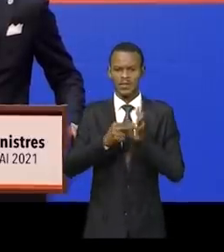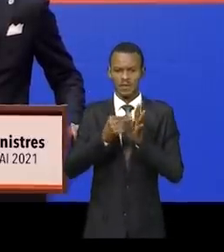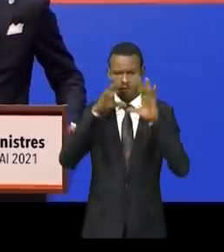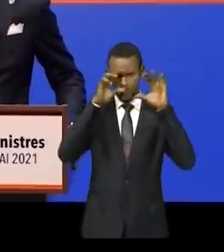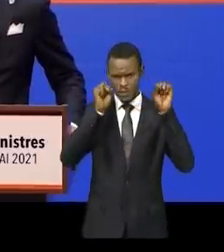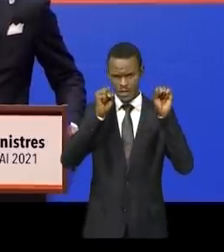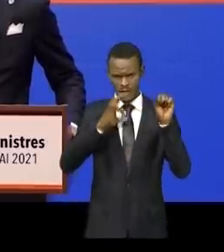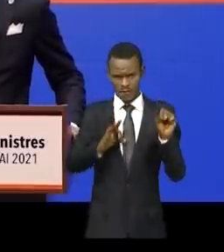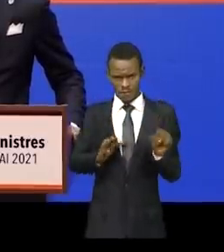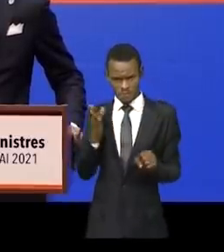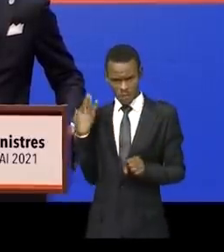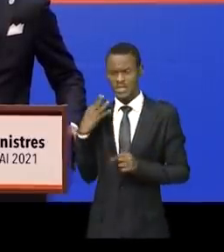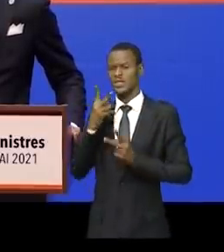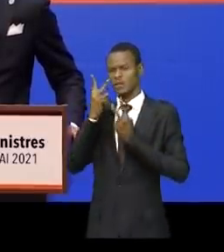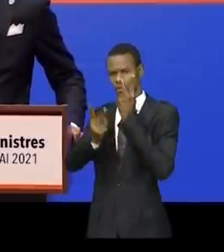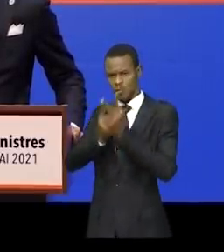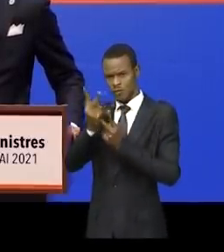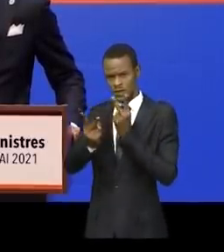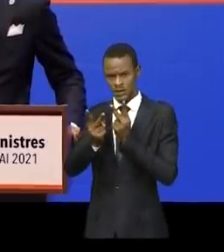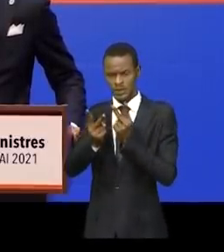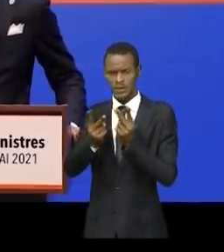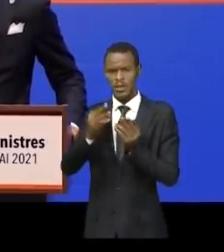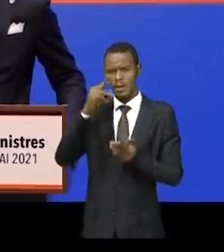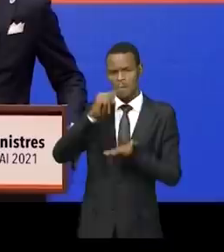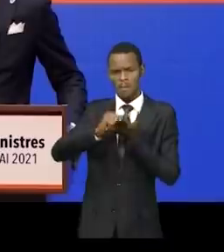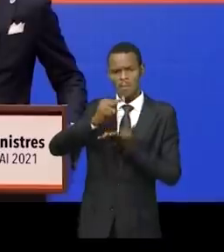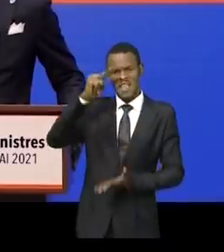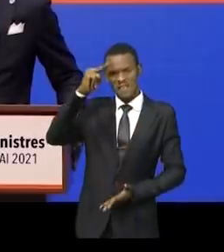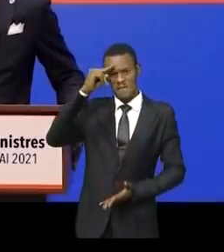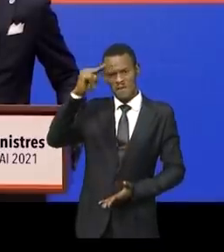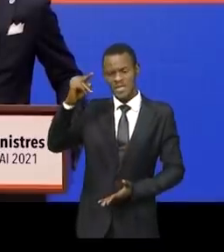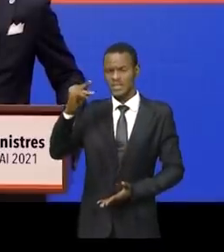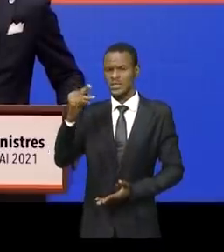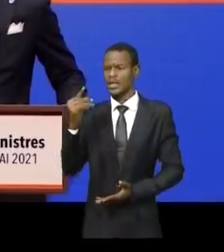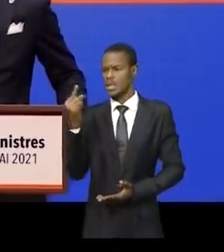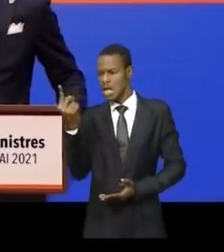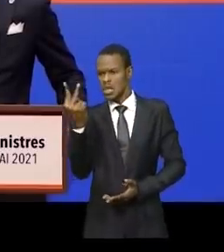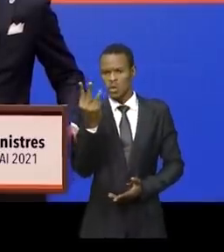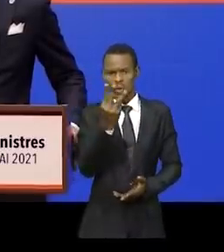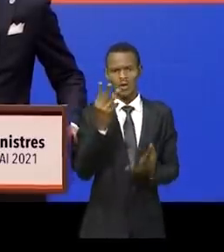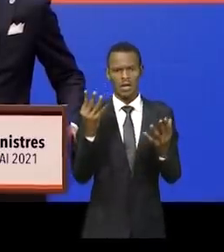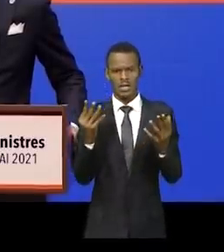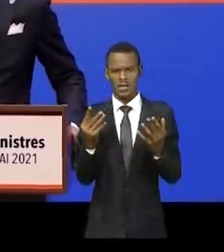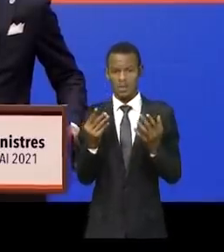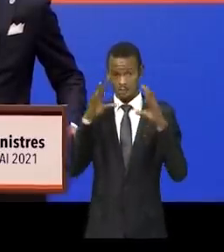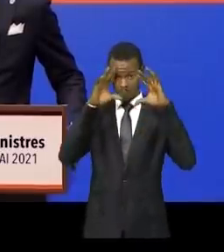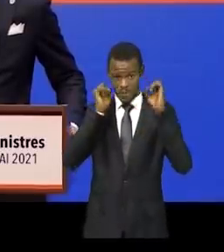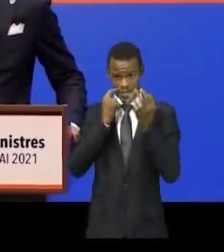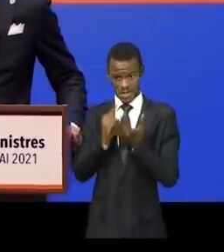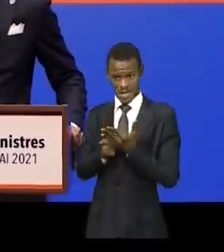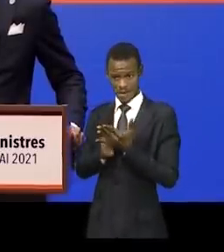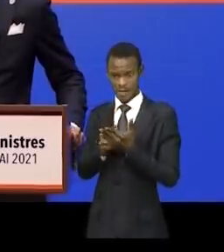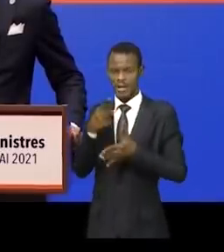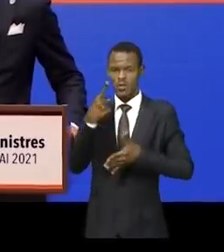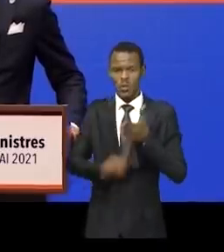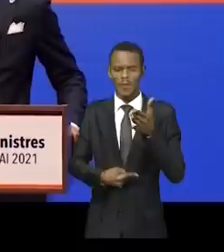mai 2021, dans quelques universités et instituts supérieurs, le président de la République a demandé au ministre de l'Enseignement supérieur